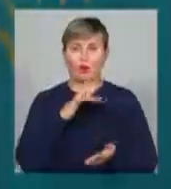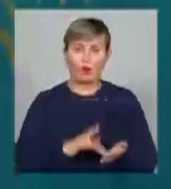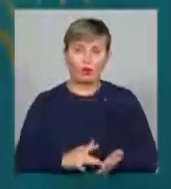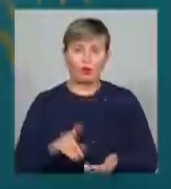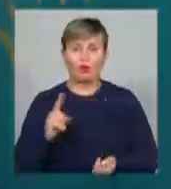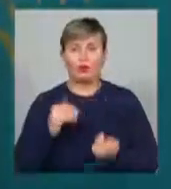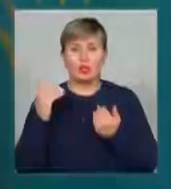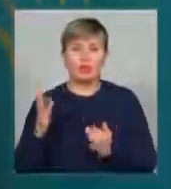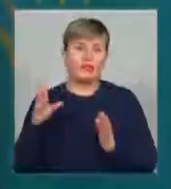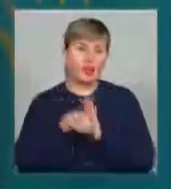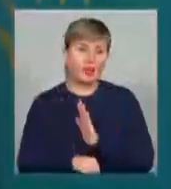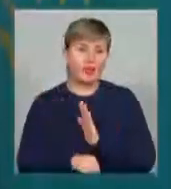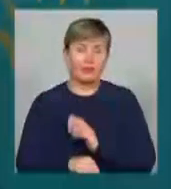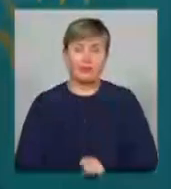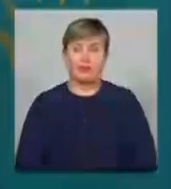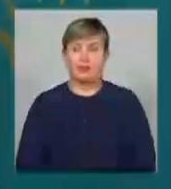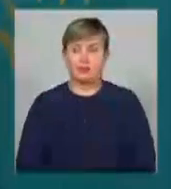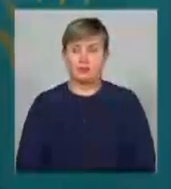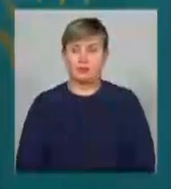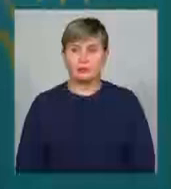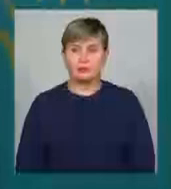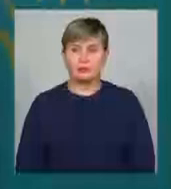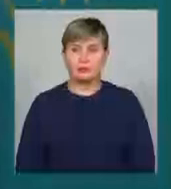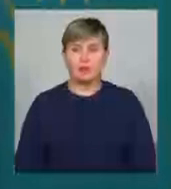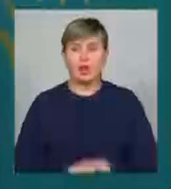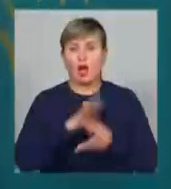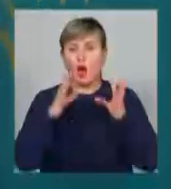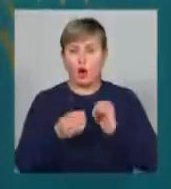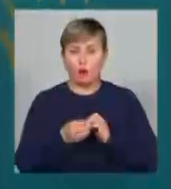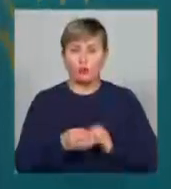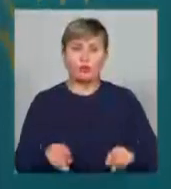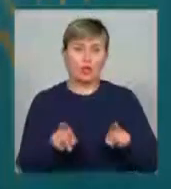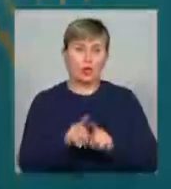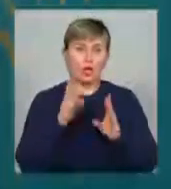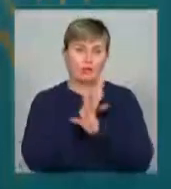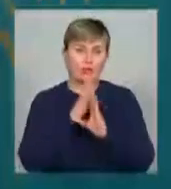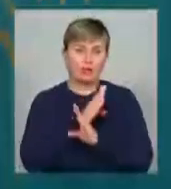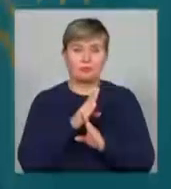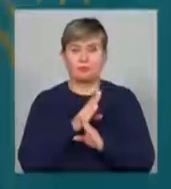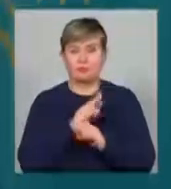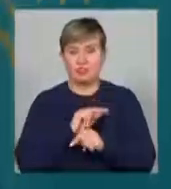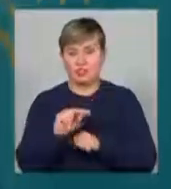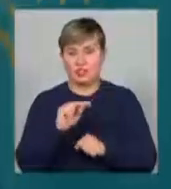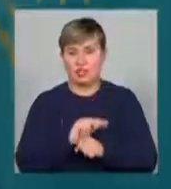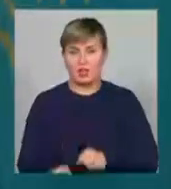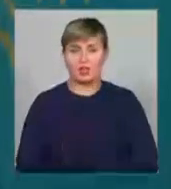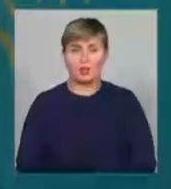что их вклад в общую такую атмосферу созидательную